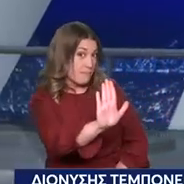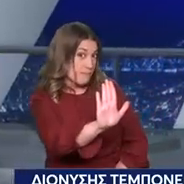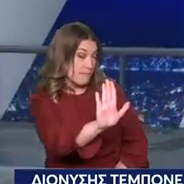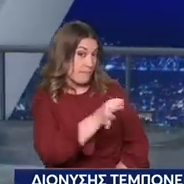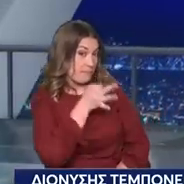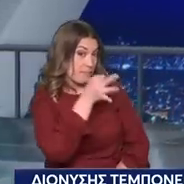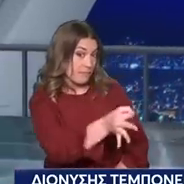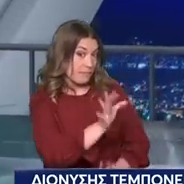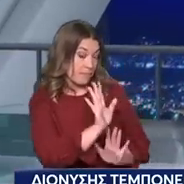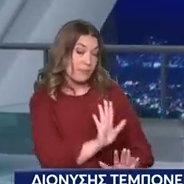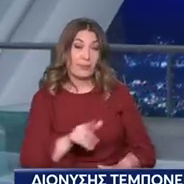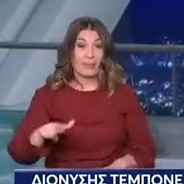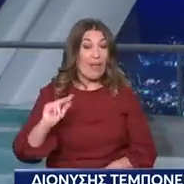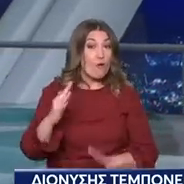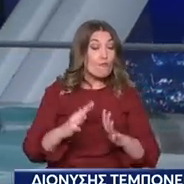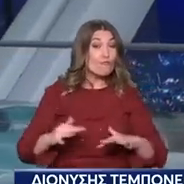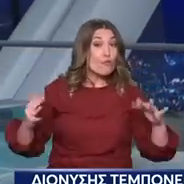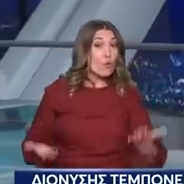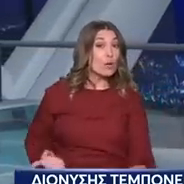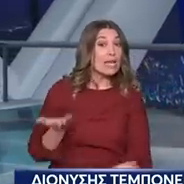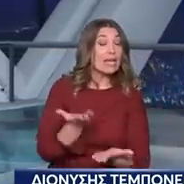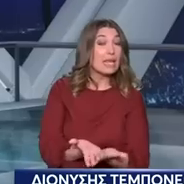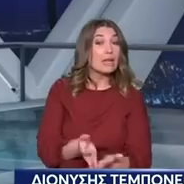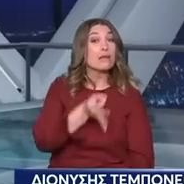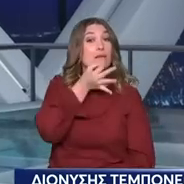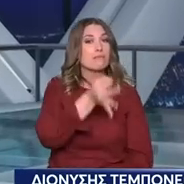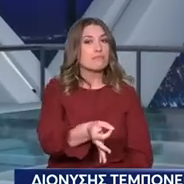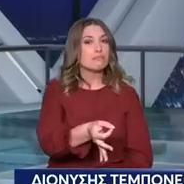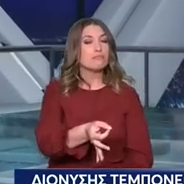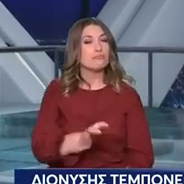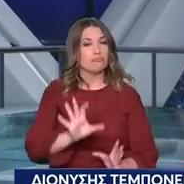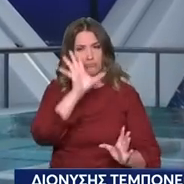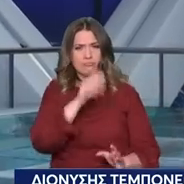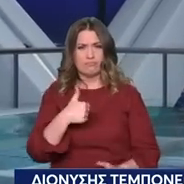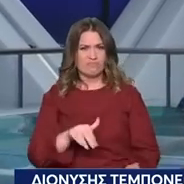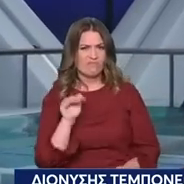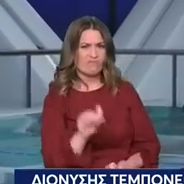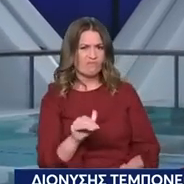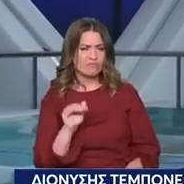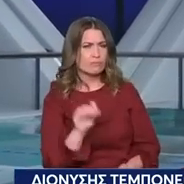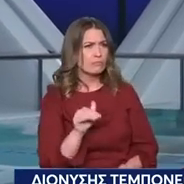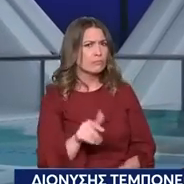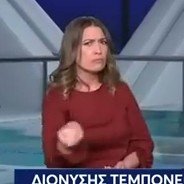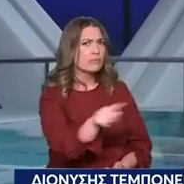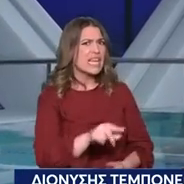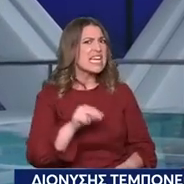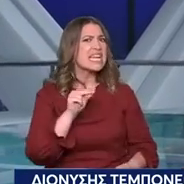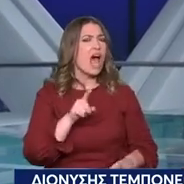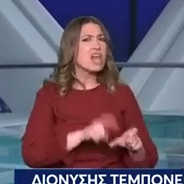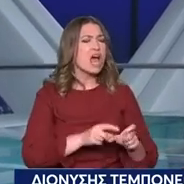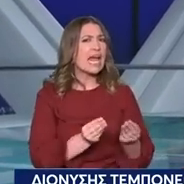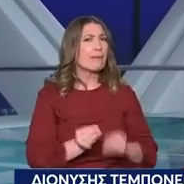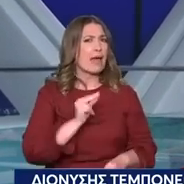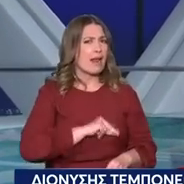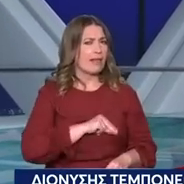σχετική διάταξη που ήρθε στη Βουλή, πράγματι έγινε μια αλχημία κατά την άποψή μας όσον αφορά τον υπολογισμό των υπερκερδών. Καλέσαμε την